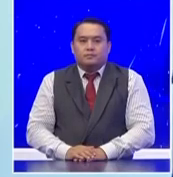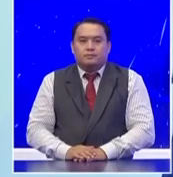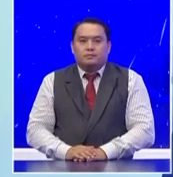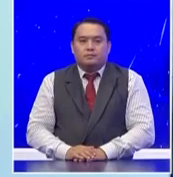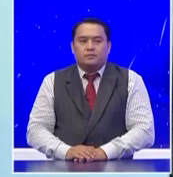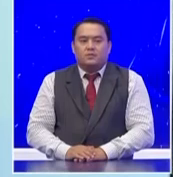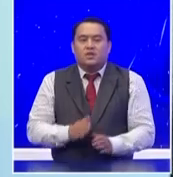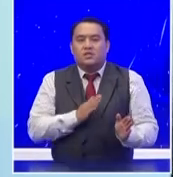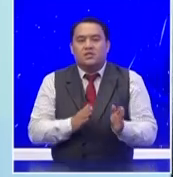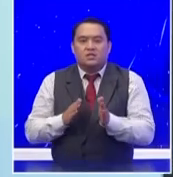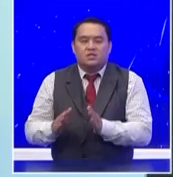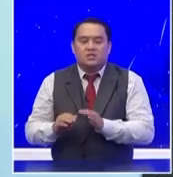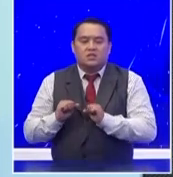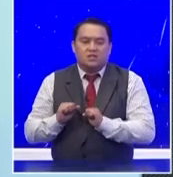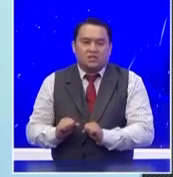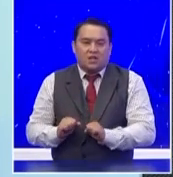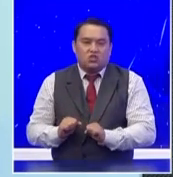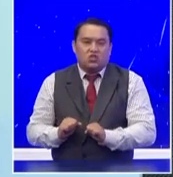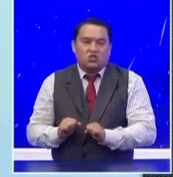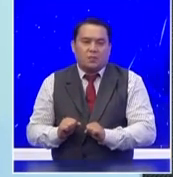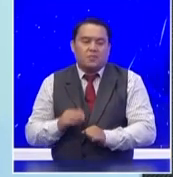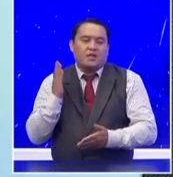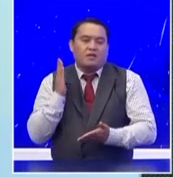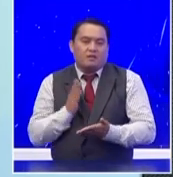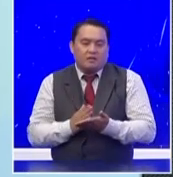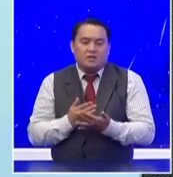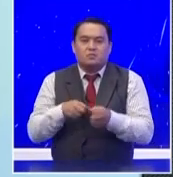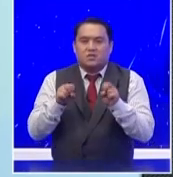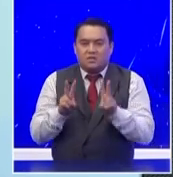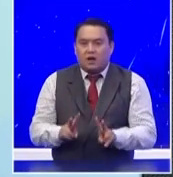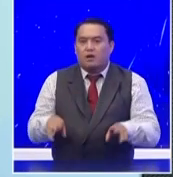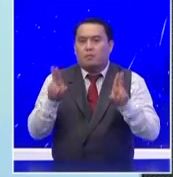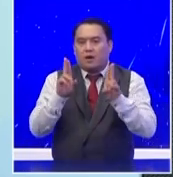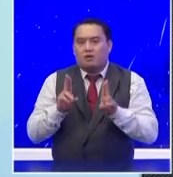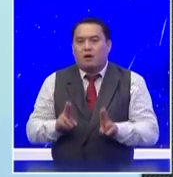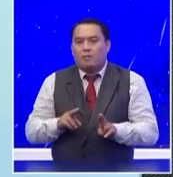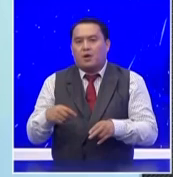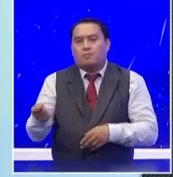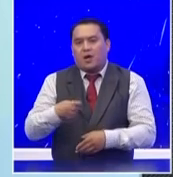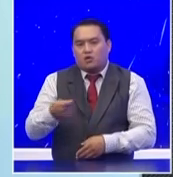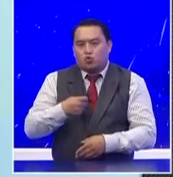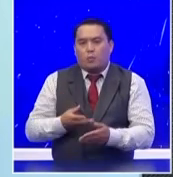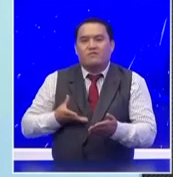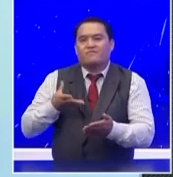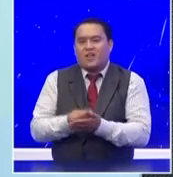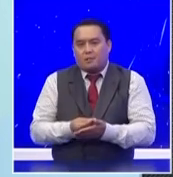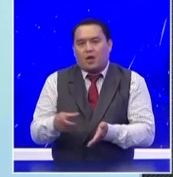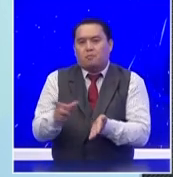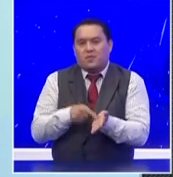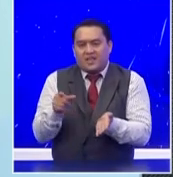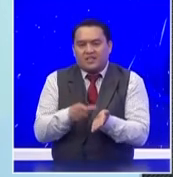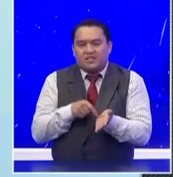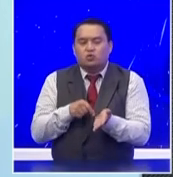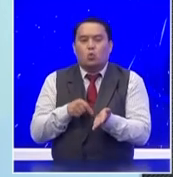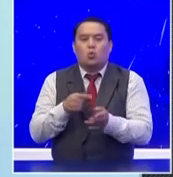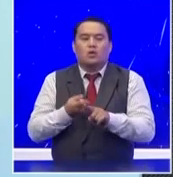В системе социальной защиты есть целый ряд государственных пособий, выплат, пенсионных